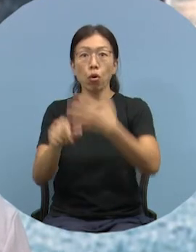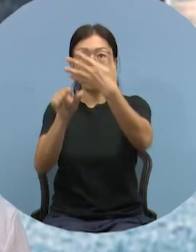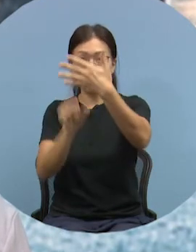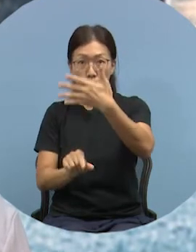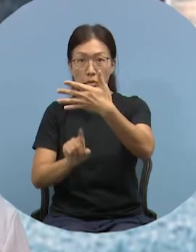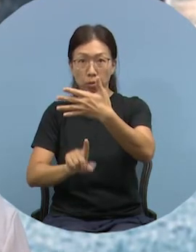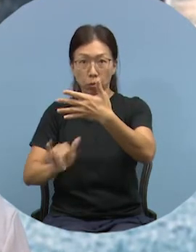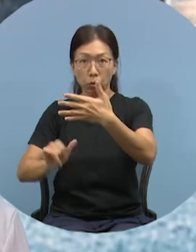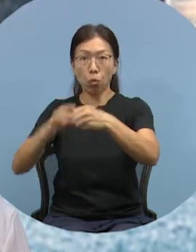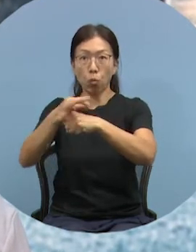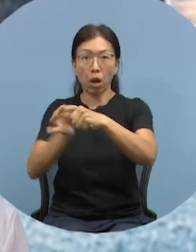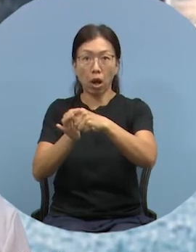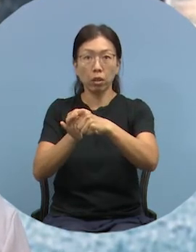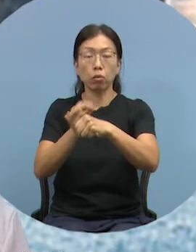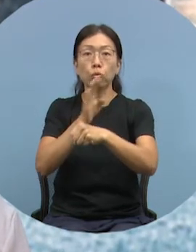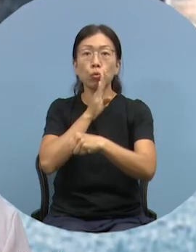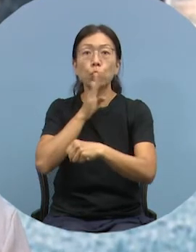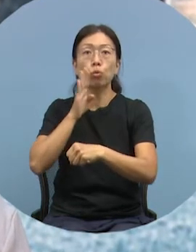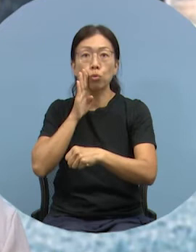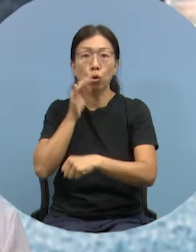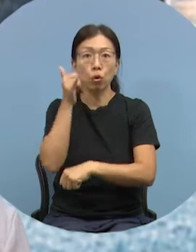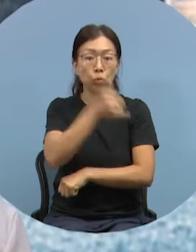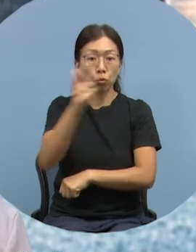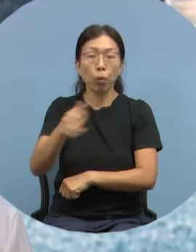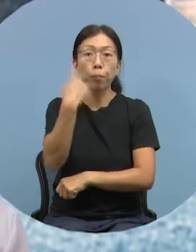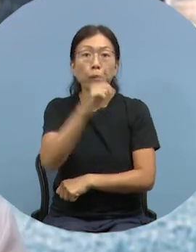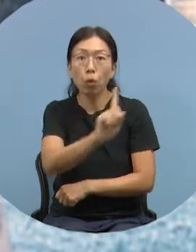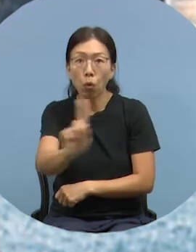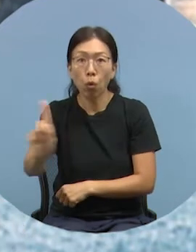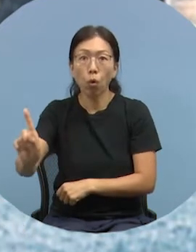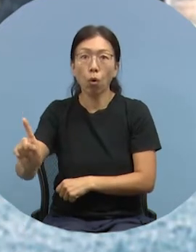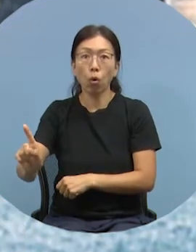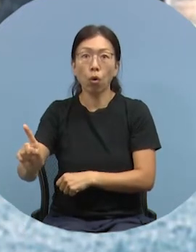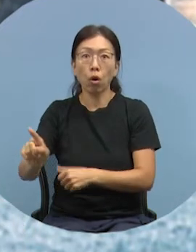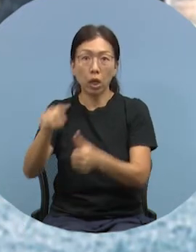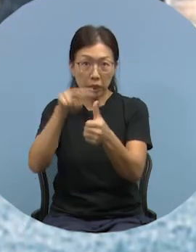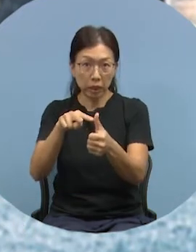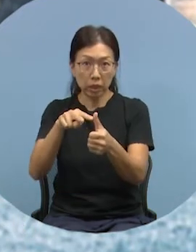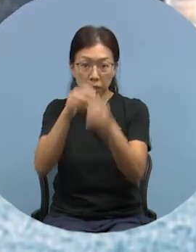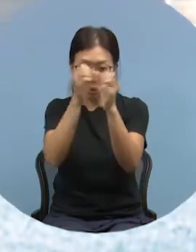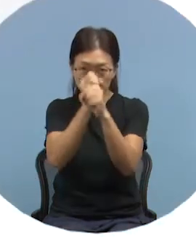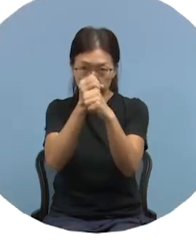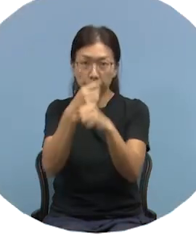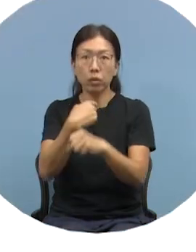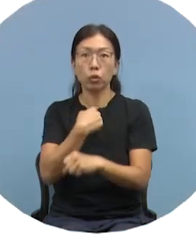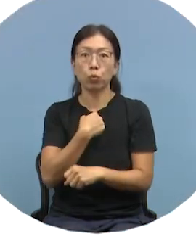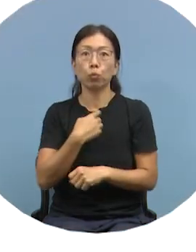5月16日去過環球大廈的人，環球商場的人士，都需要接受強制檢測的。